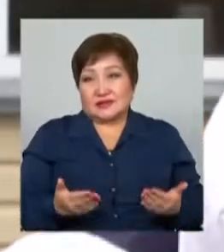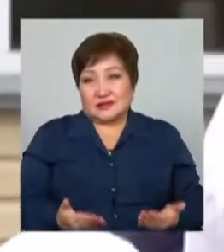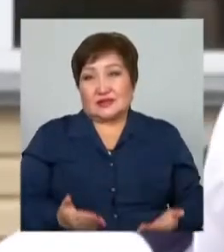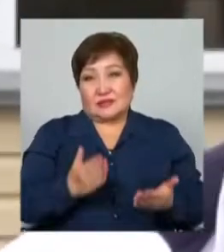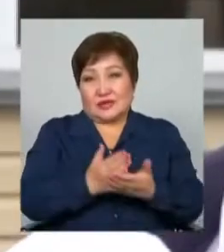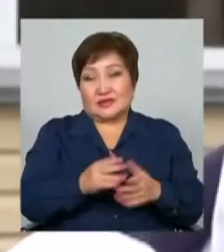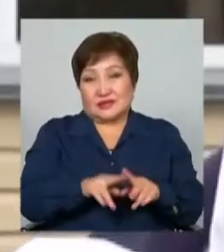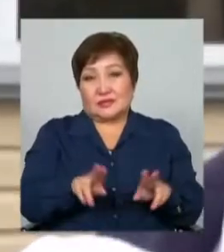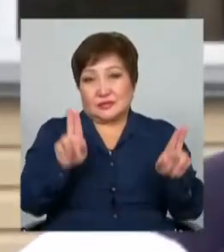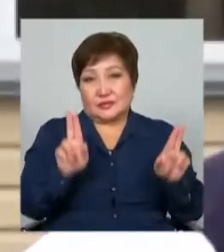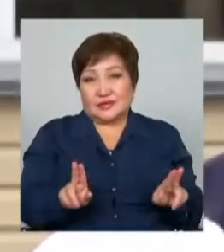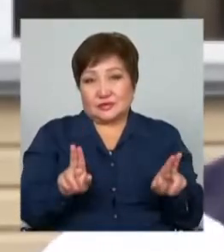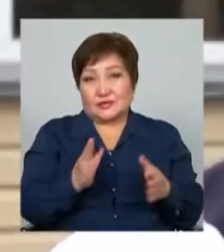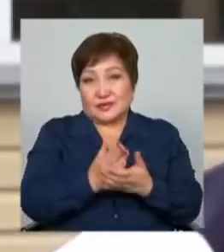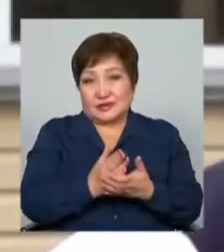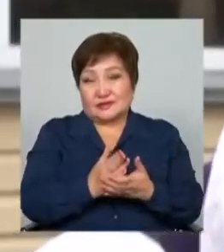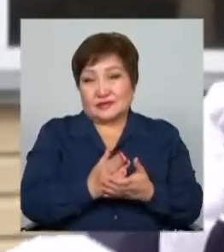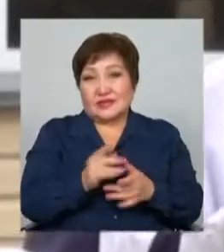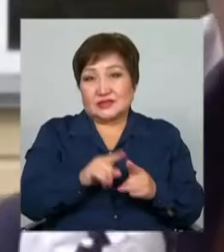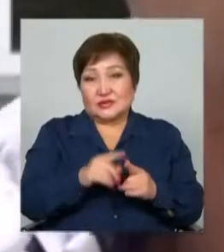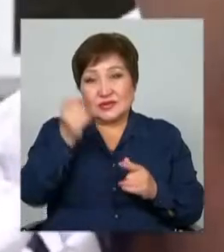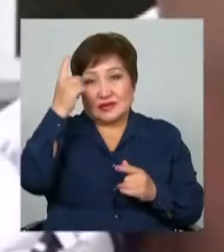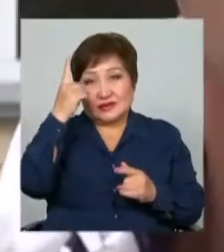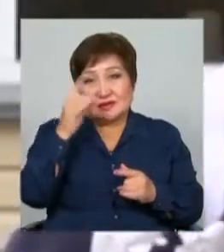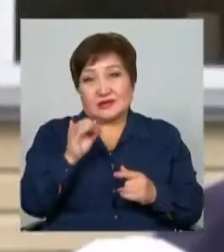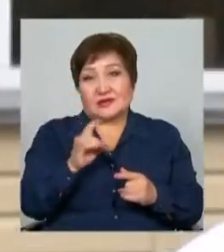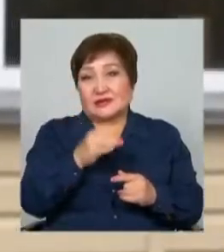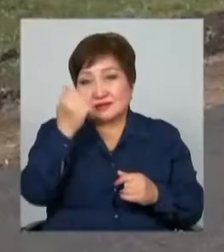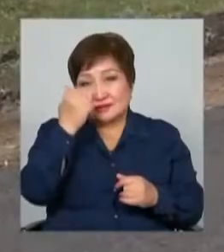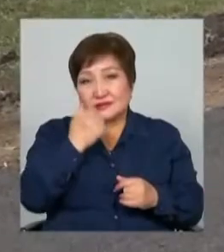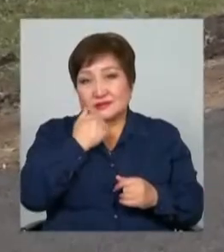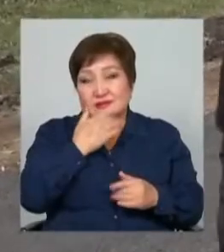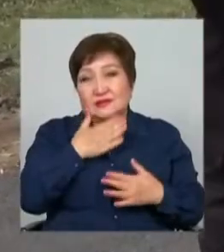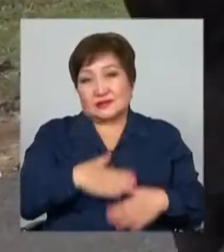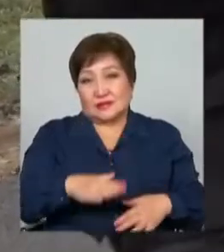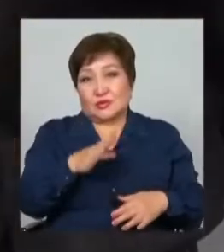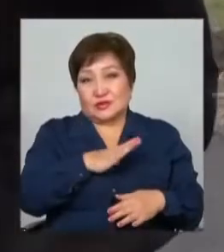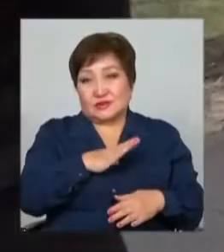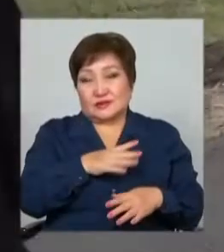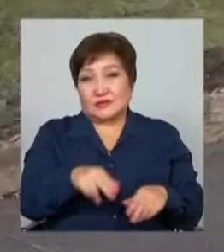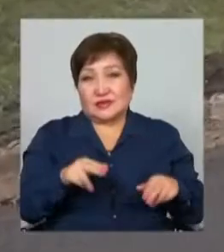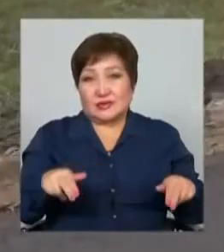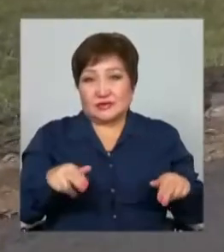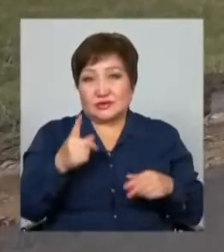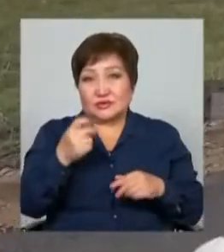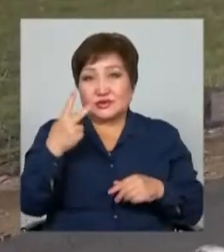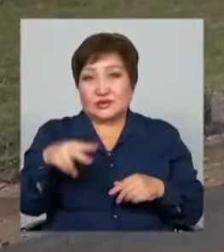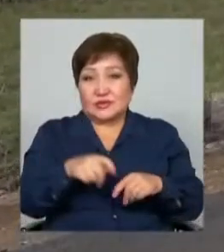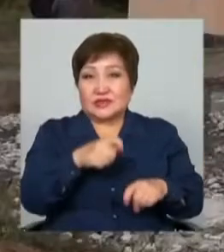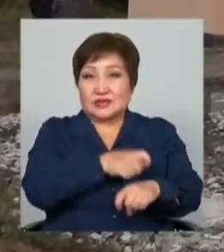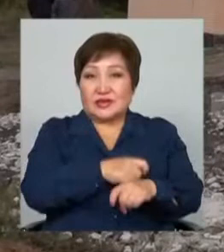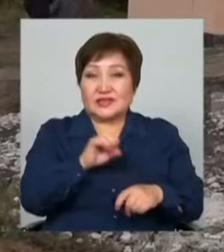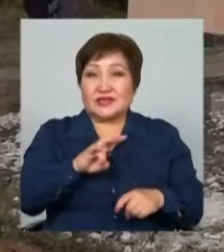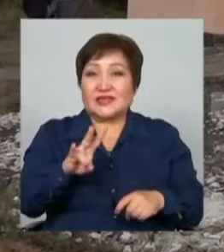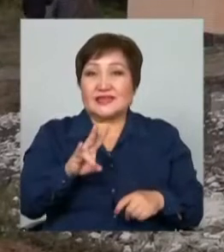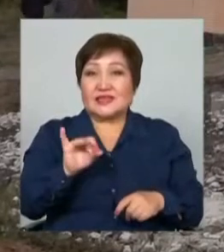иншалласа со деп со ойдерменен Алла рази болсын бәрі халқым аман дегенде. Петропавлдан 120 шақырымдағы жердегі Николаевка